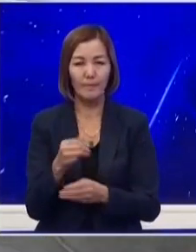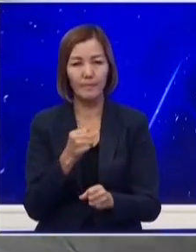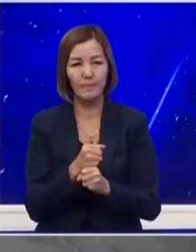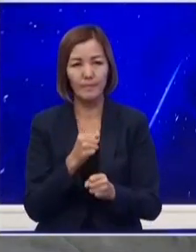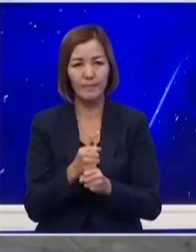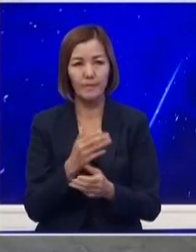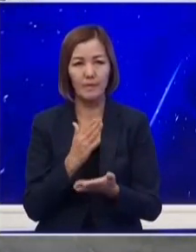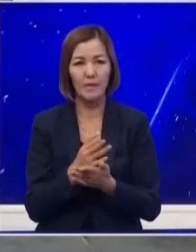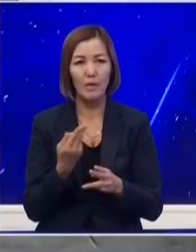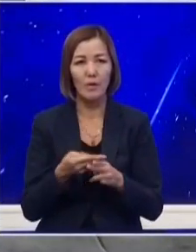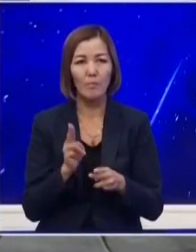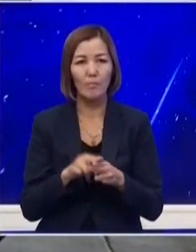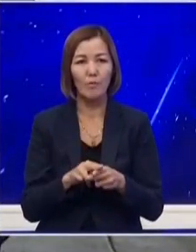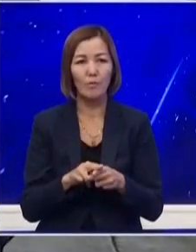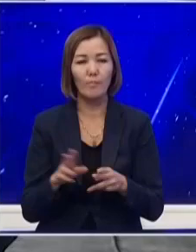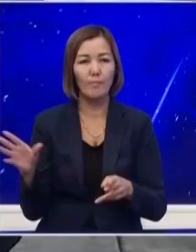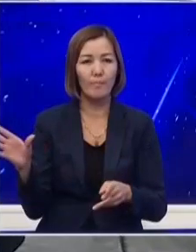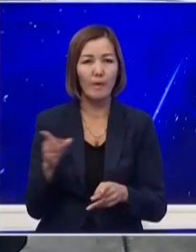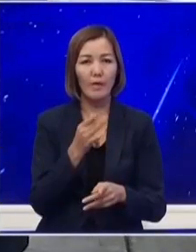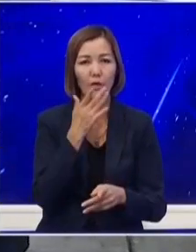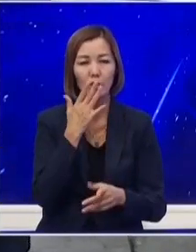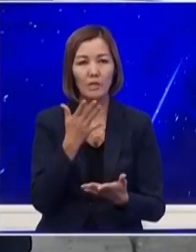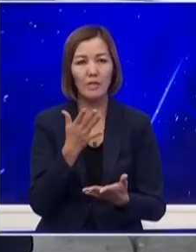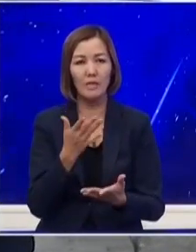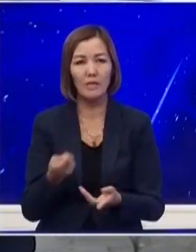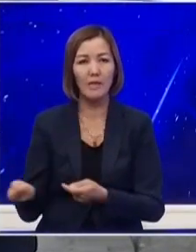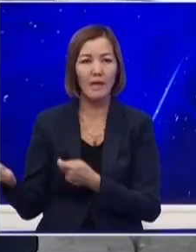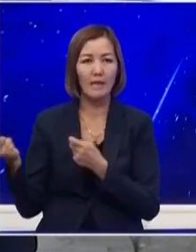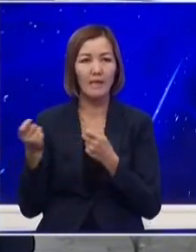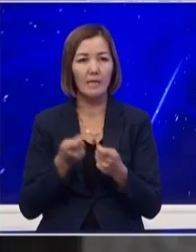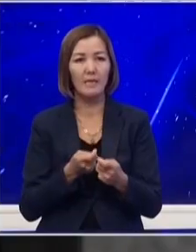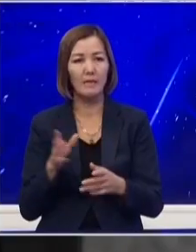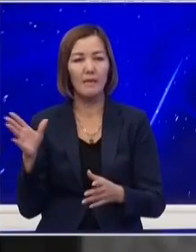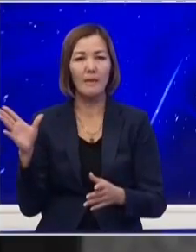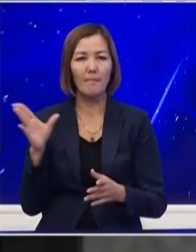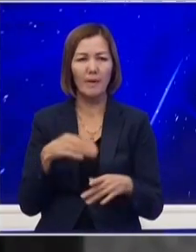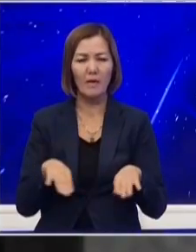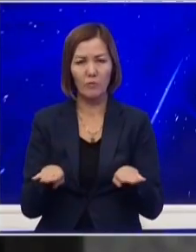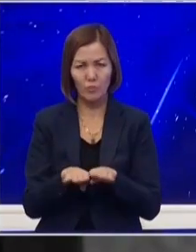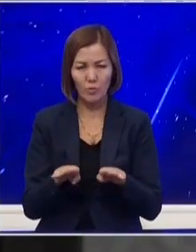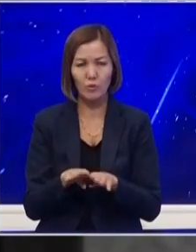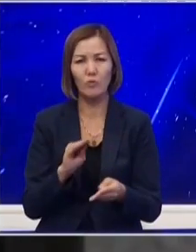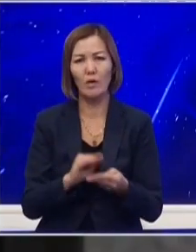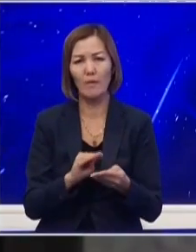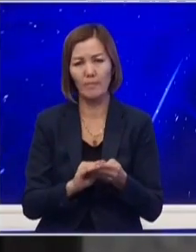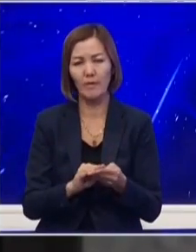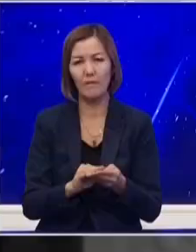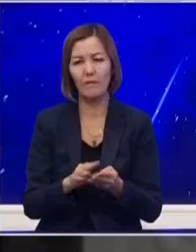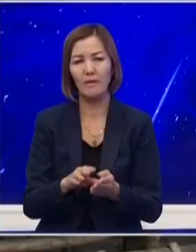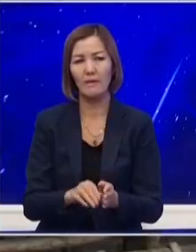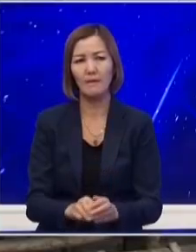Енді бұл аппаратта бәрі де шетелден келген аппараттарда қандай функциялар бар, бәрі тура сонда функциялар бәрі бар